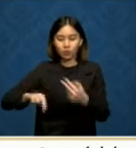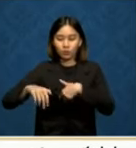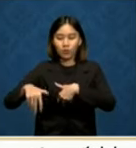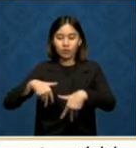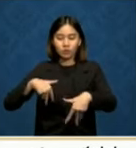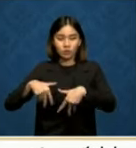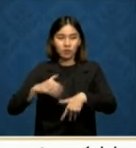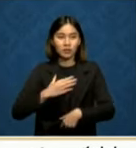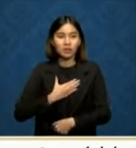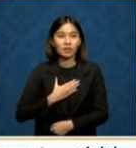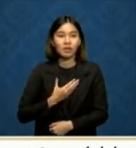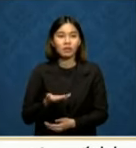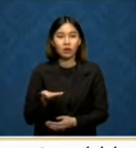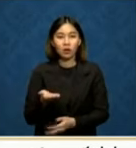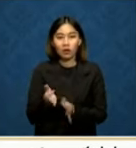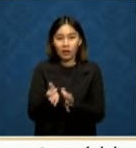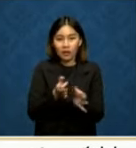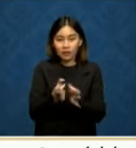tenga cambiar